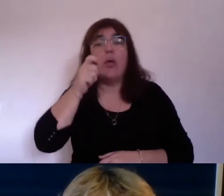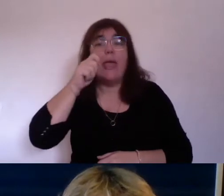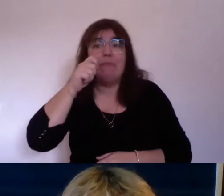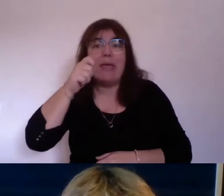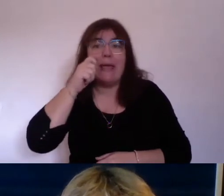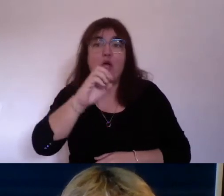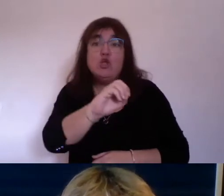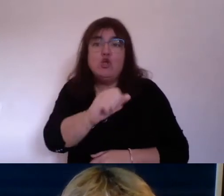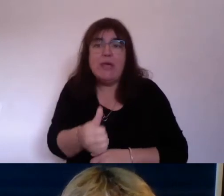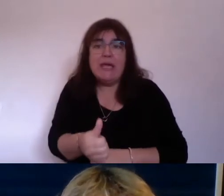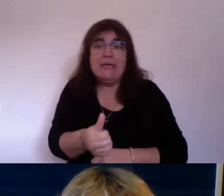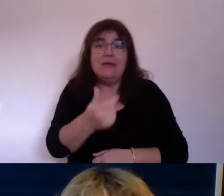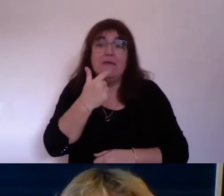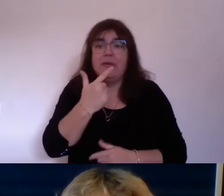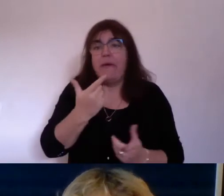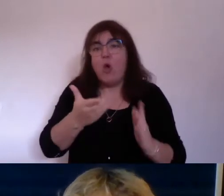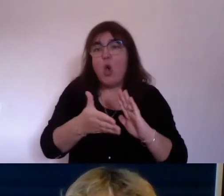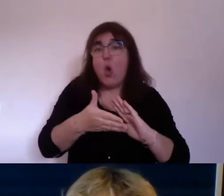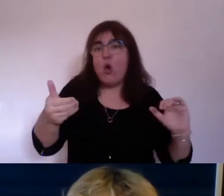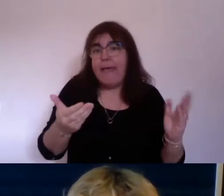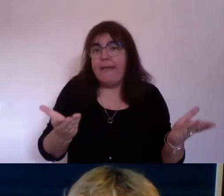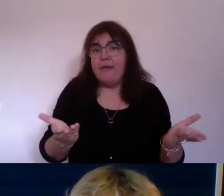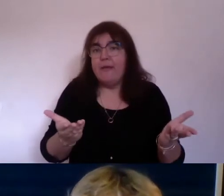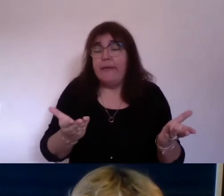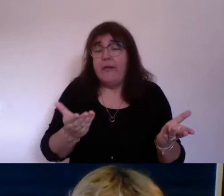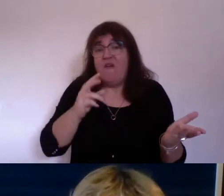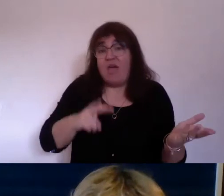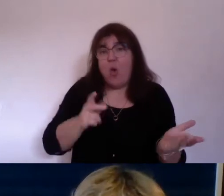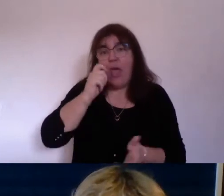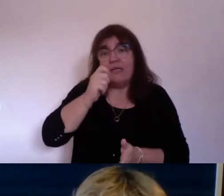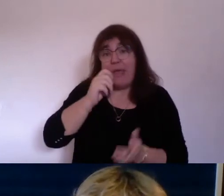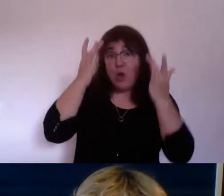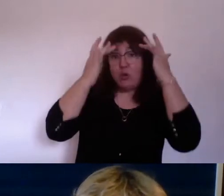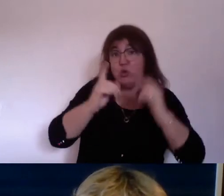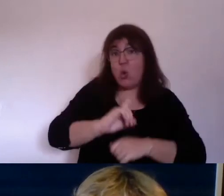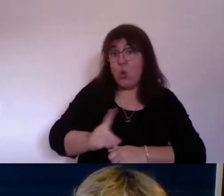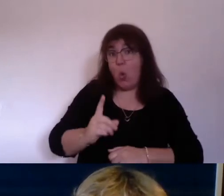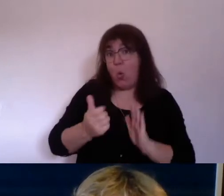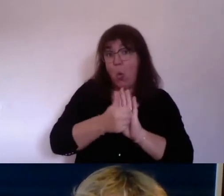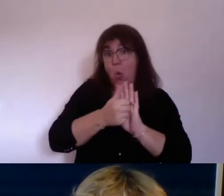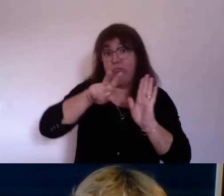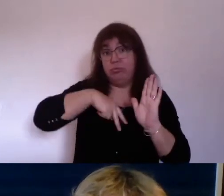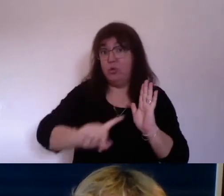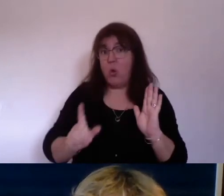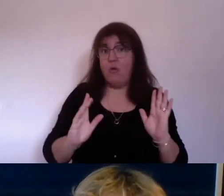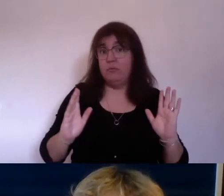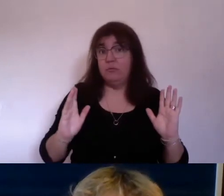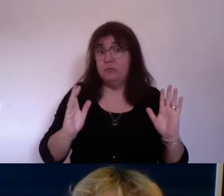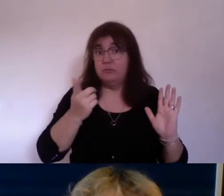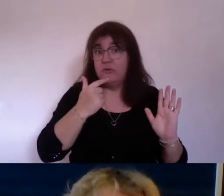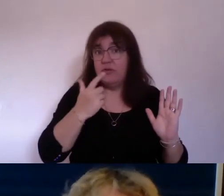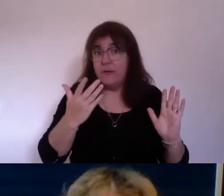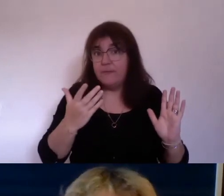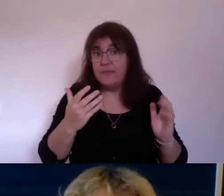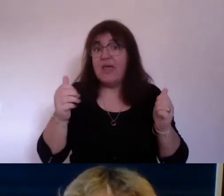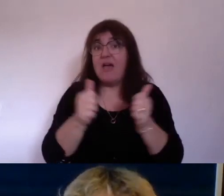on est un facilitateur, on n'est pas expert de la culture à proprement parler. Et donc on a proposé